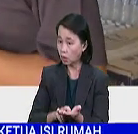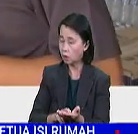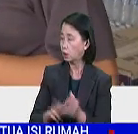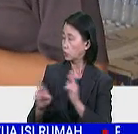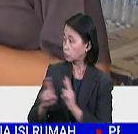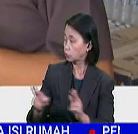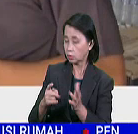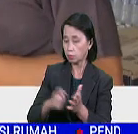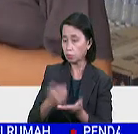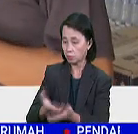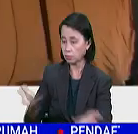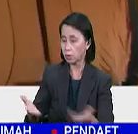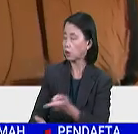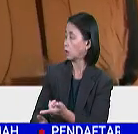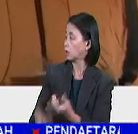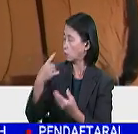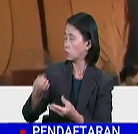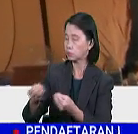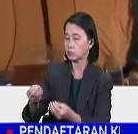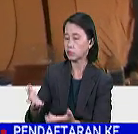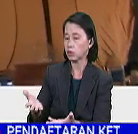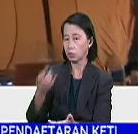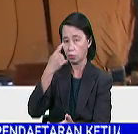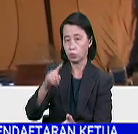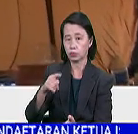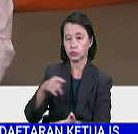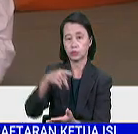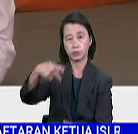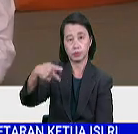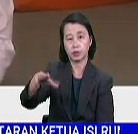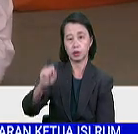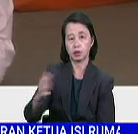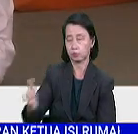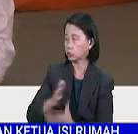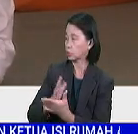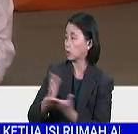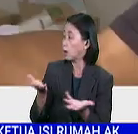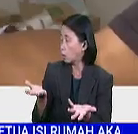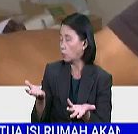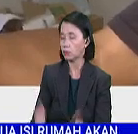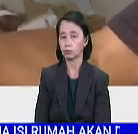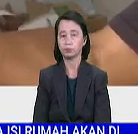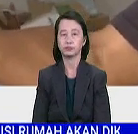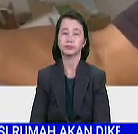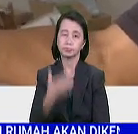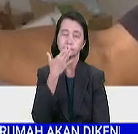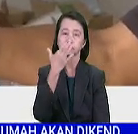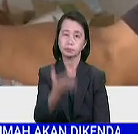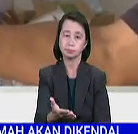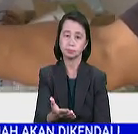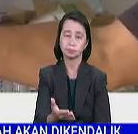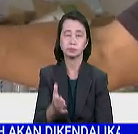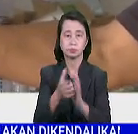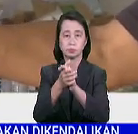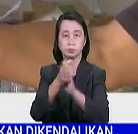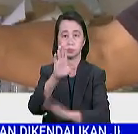kejadian keperluan penduduk penduduk 79 CR di pusat-pusat pemindahan sementara Hai terima kasih lalu